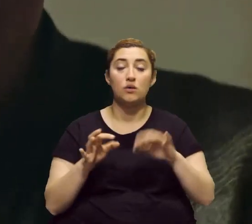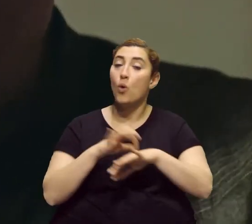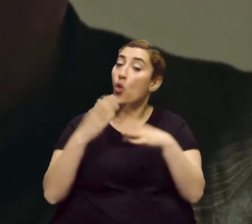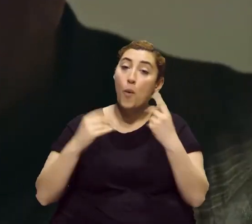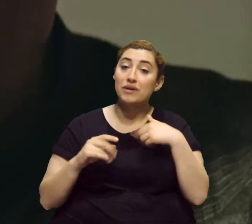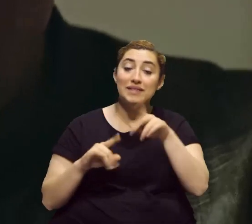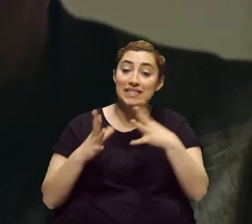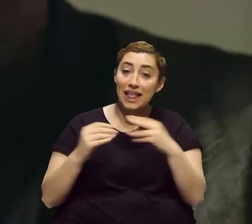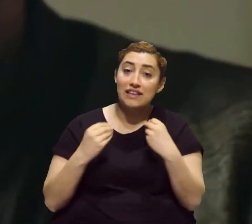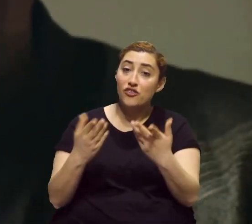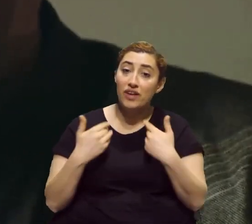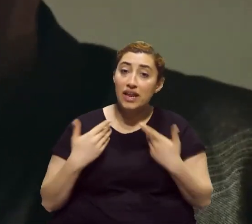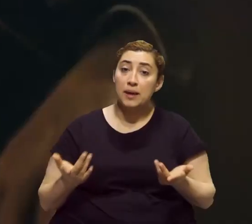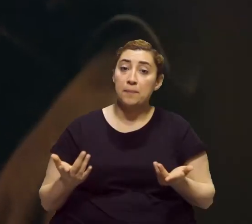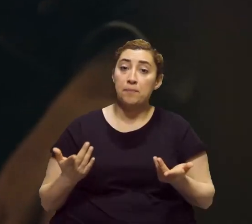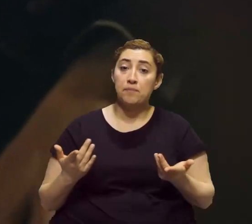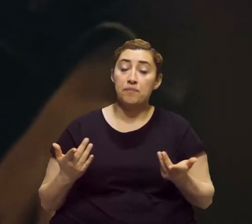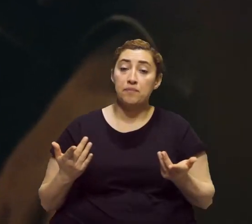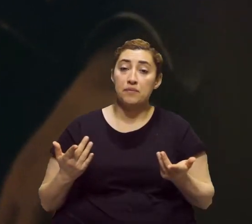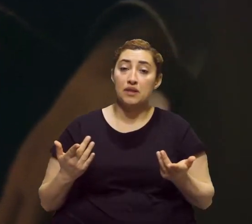Hekim olmazsa seni nasıl iyileştirebiliriz?